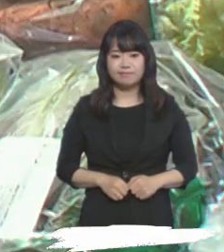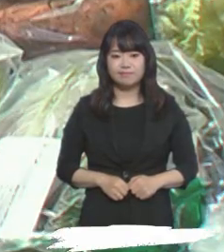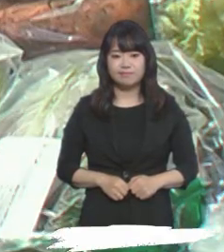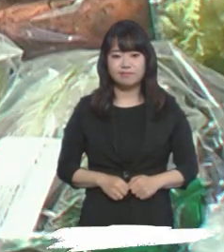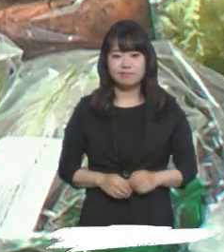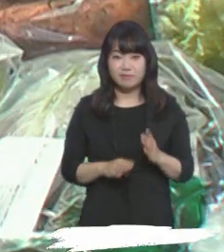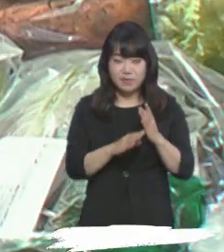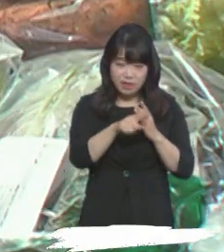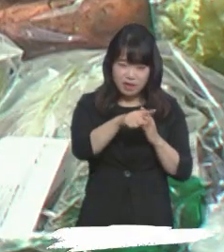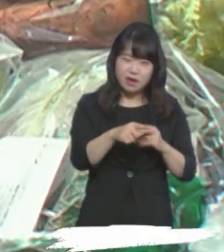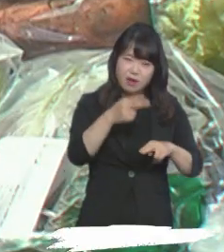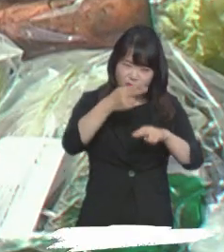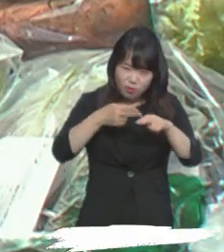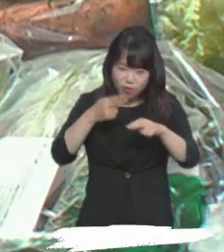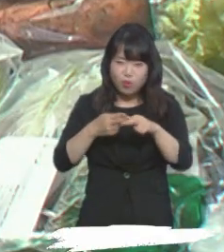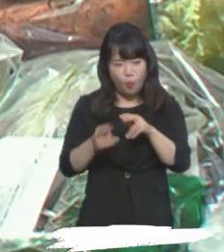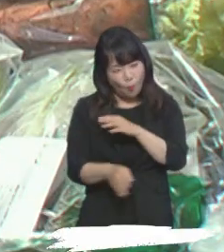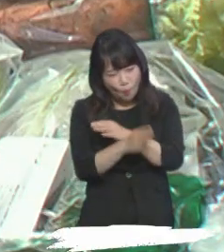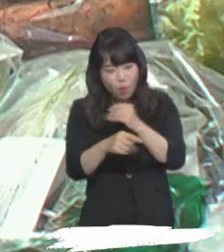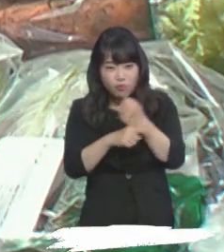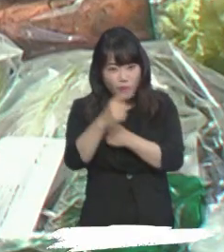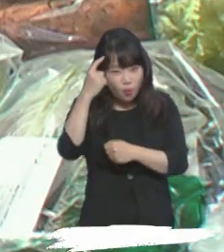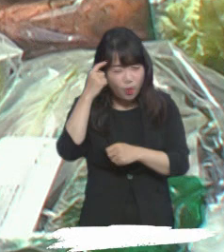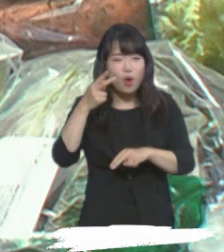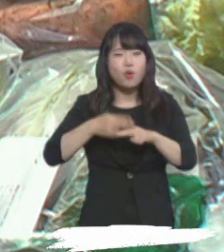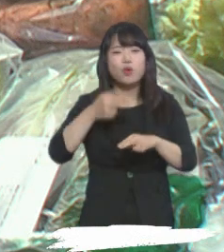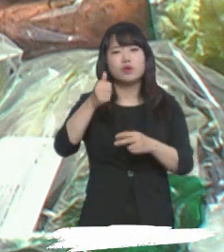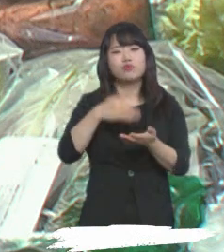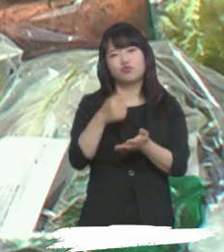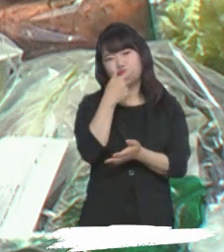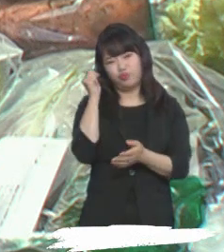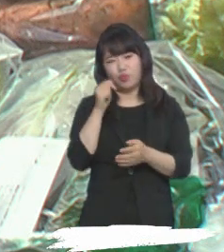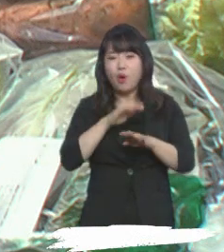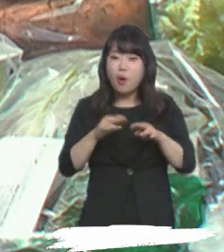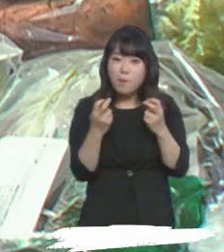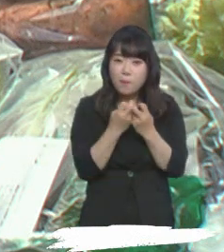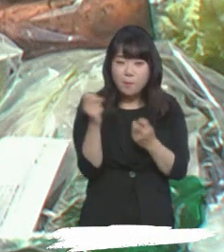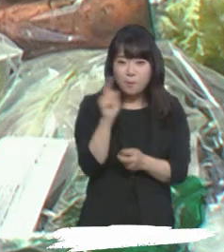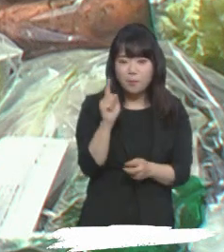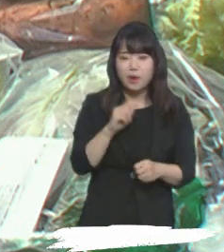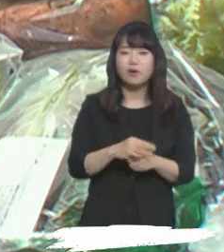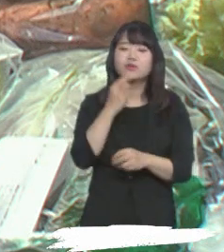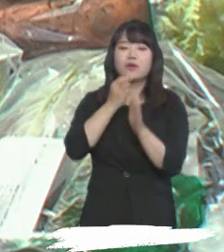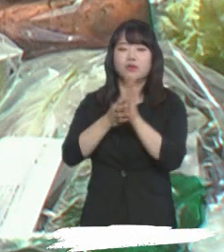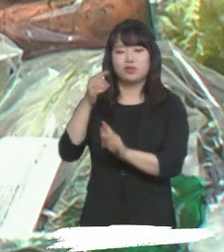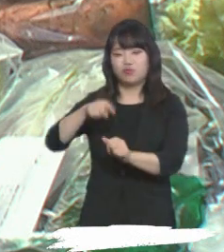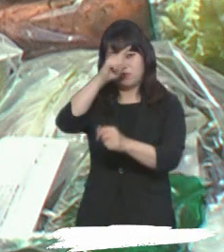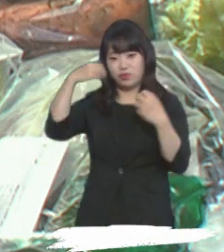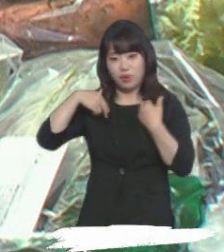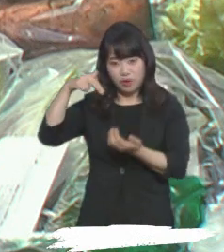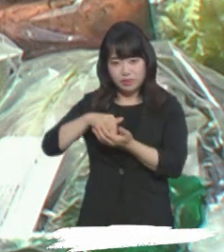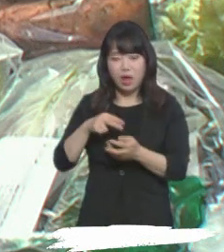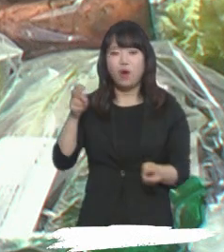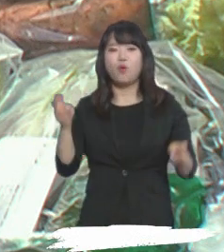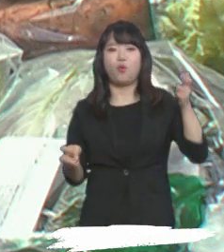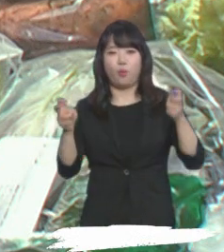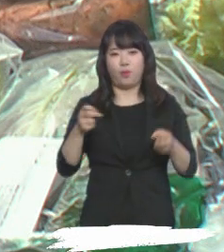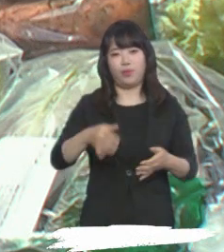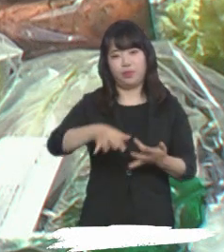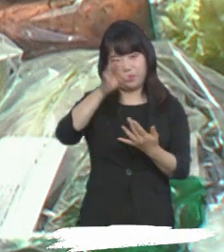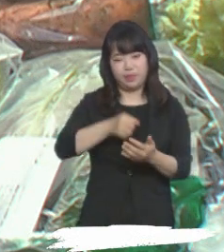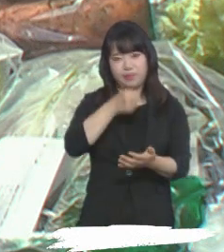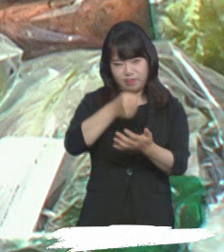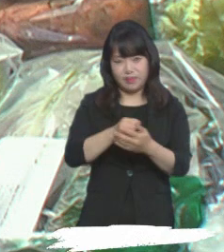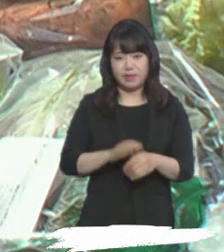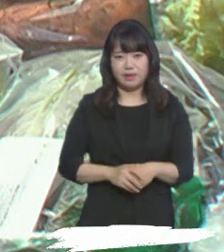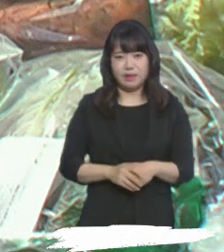부실 급식 문제의 원인으로 지목된 조리사 부족을 해결하기 위한 방안으로 서울시교육청은 로봇을 선택했습니다.